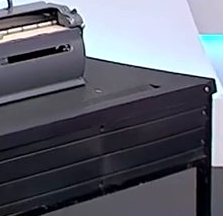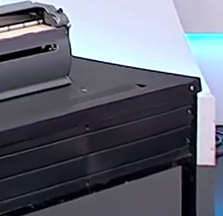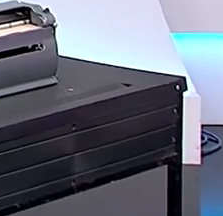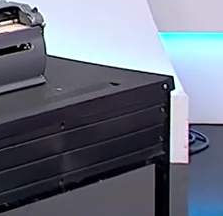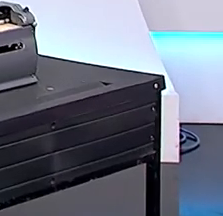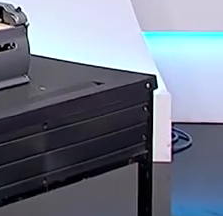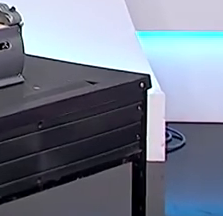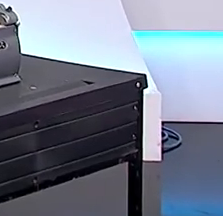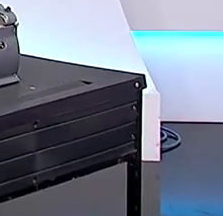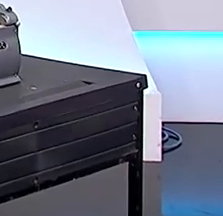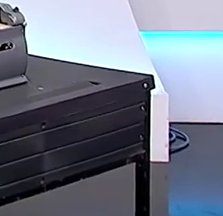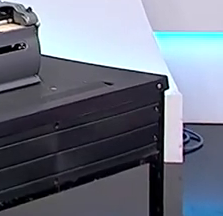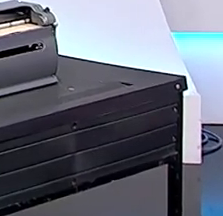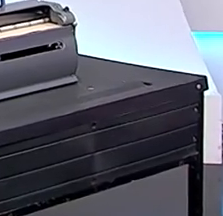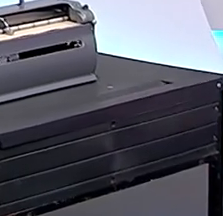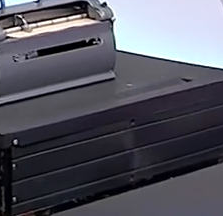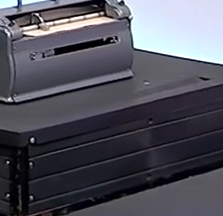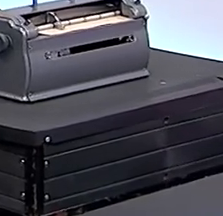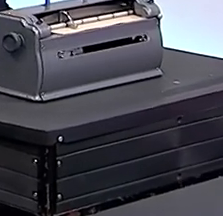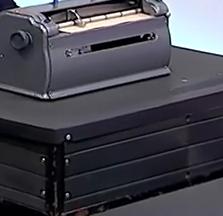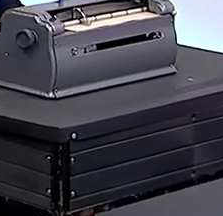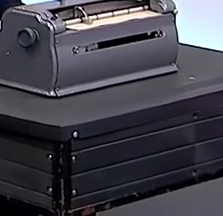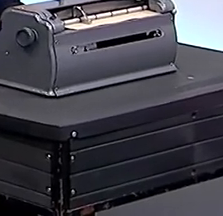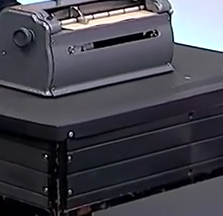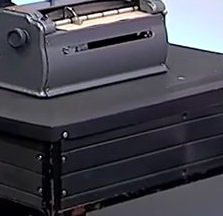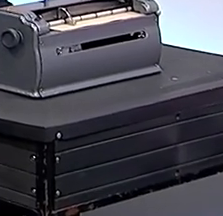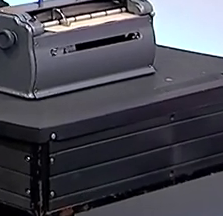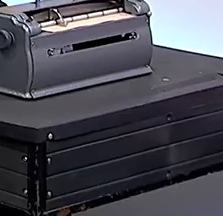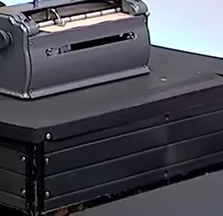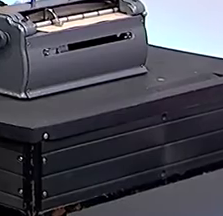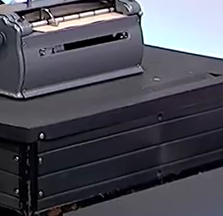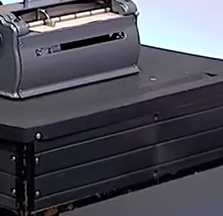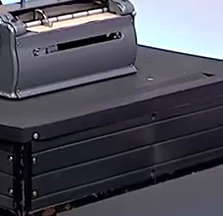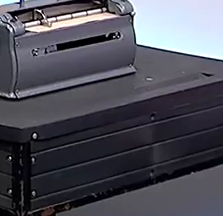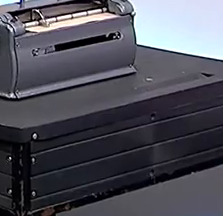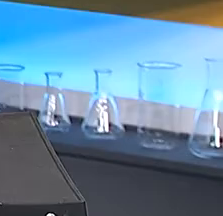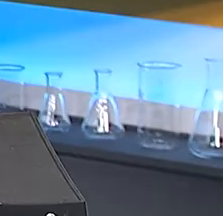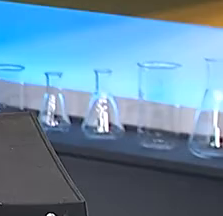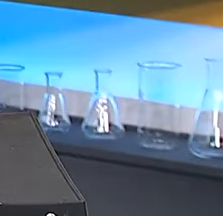Boleh, Nadia? Cikgu Aini, huruf C titik apa cikgu Aini? C titik 1, 4.